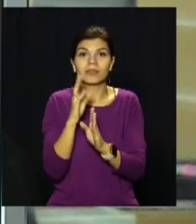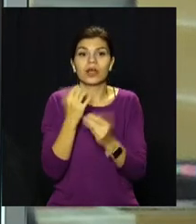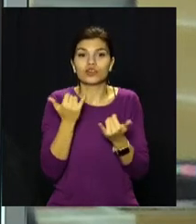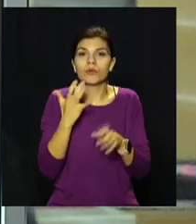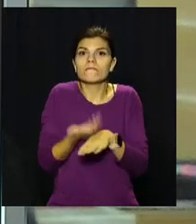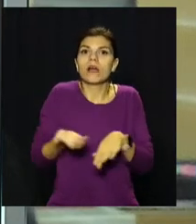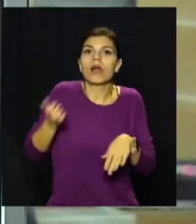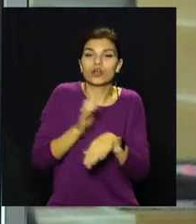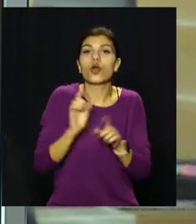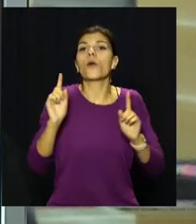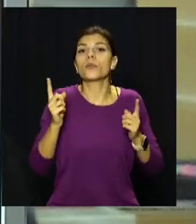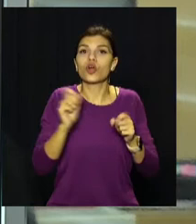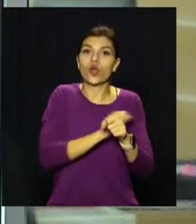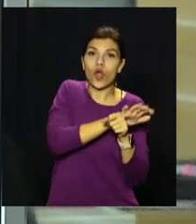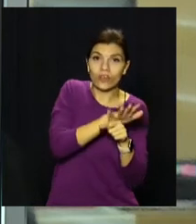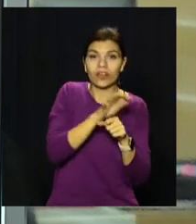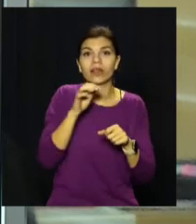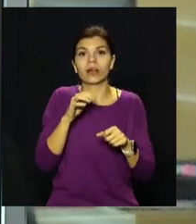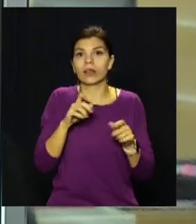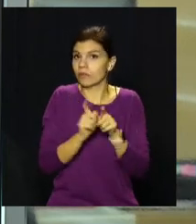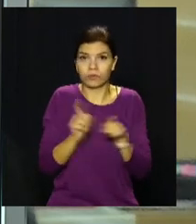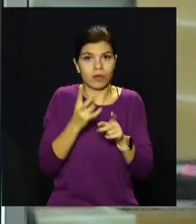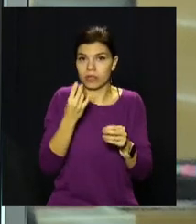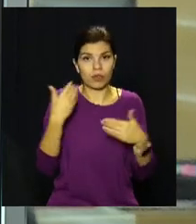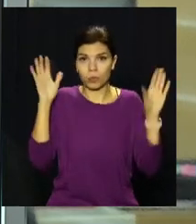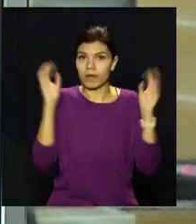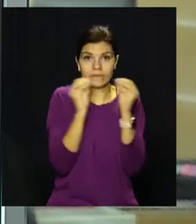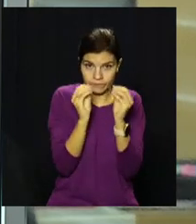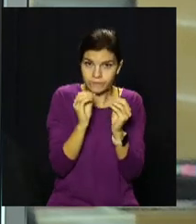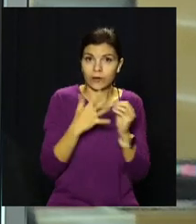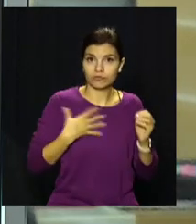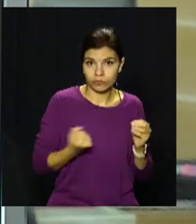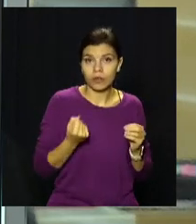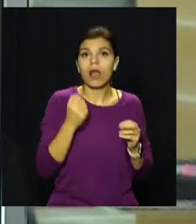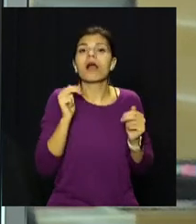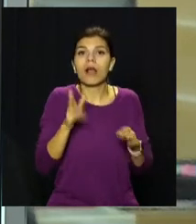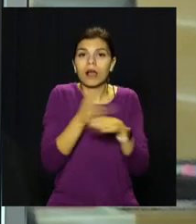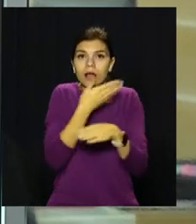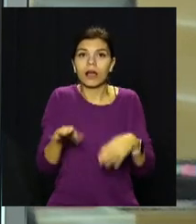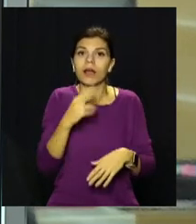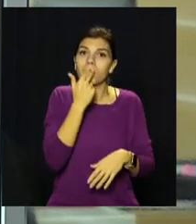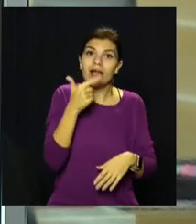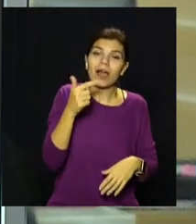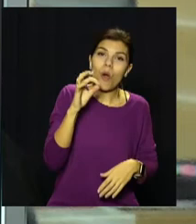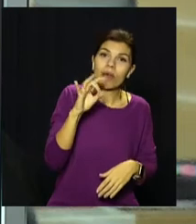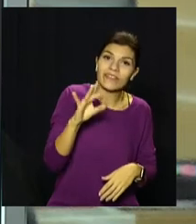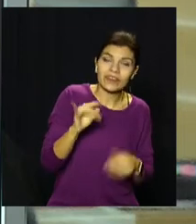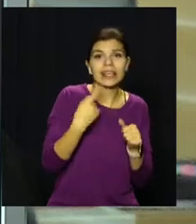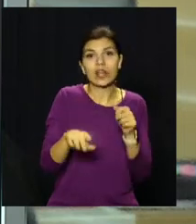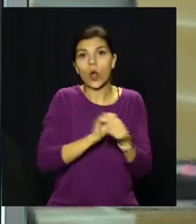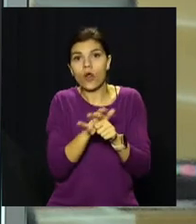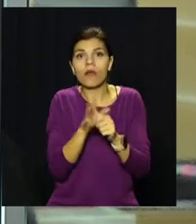бо пандемія COVID-19 не відступає. Як відрізнити ГРВІ від коронавірусу і не наразитися на